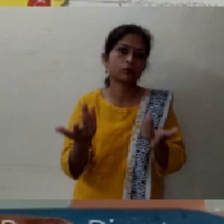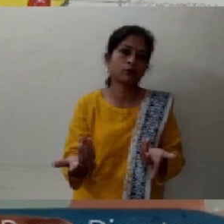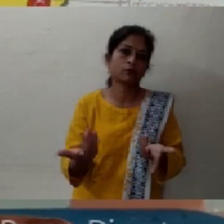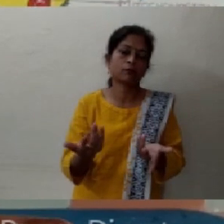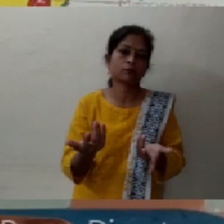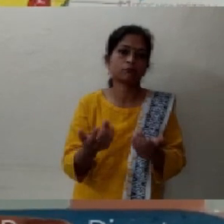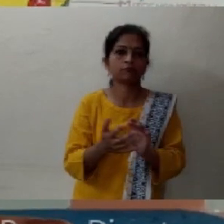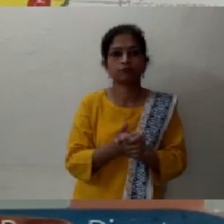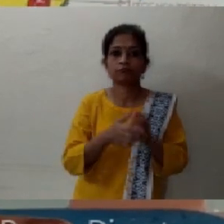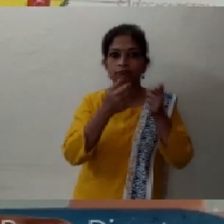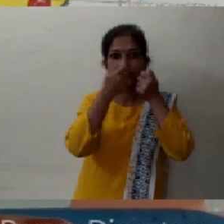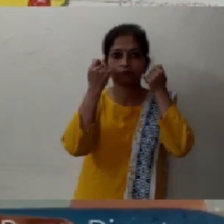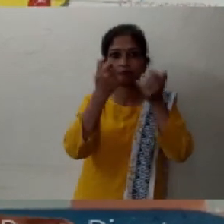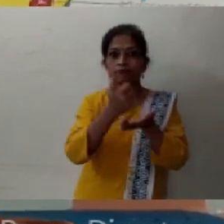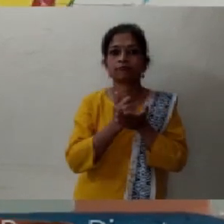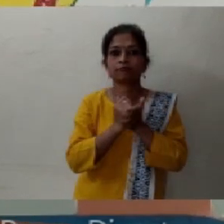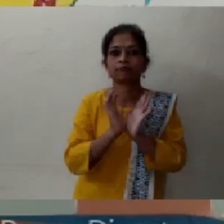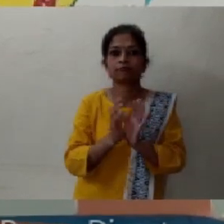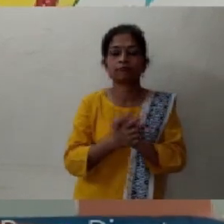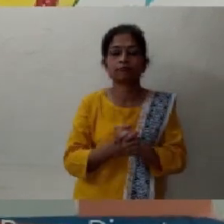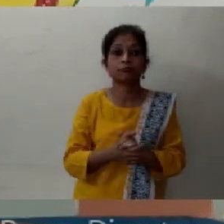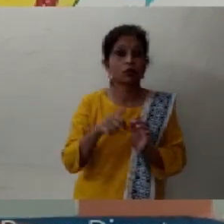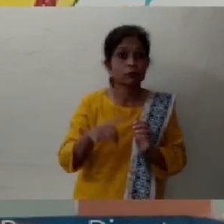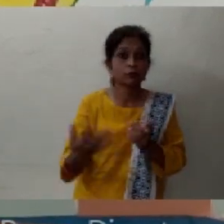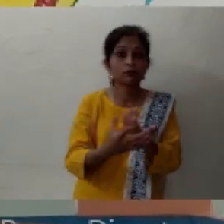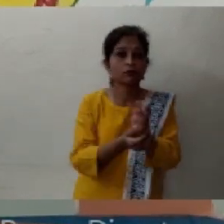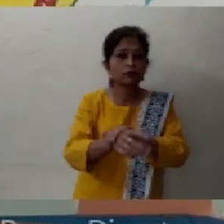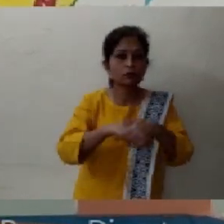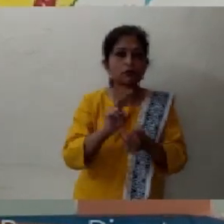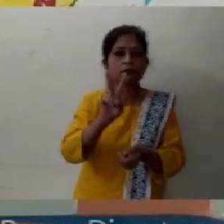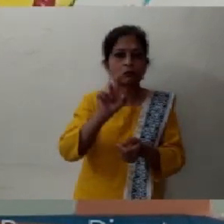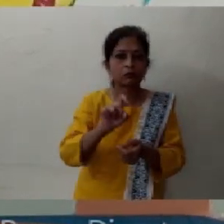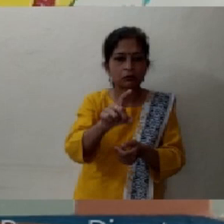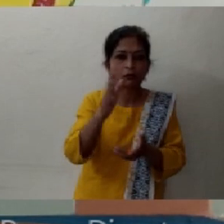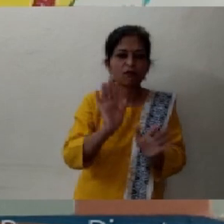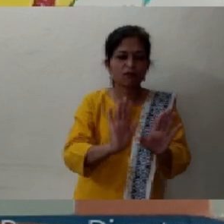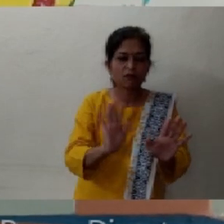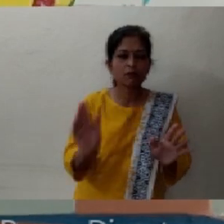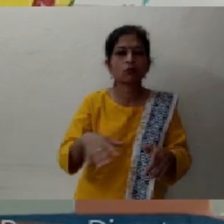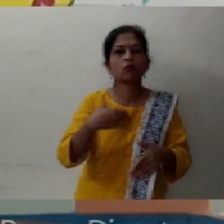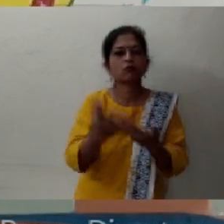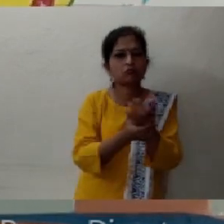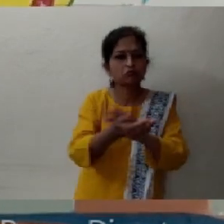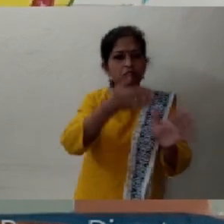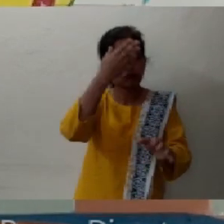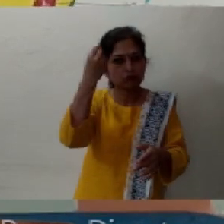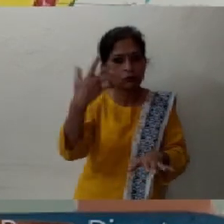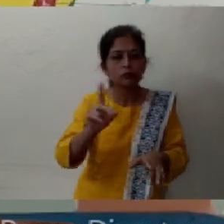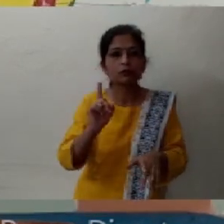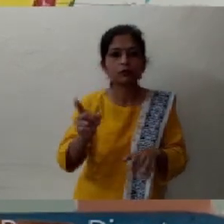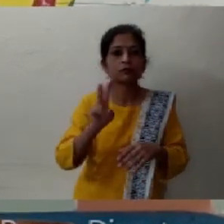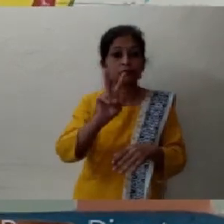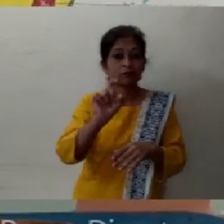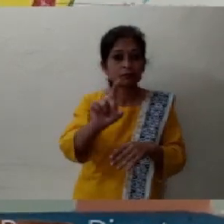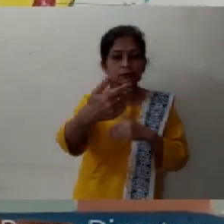है उसमें भारी कमी आई है। तो अगर हाथ धोने से कुछ बच भी जाता है या हाथ धोना भूल भी जाते हैं तो